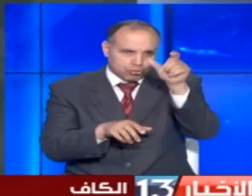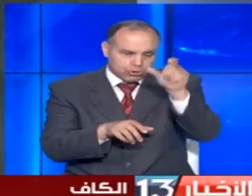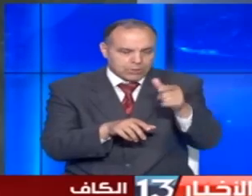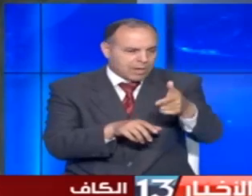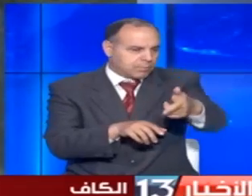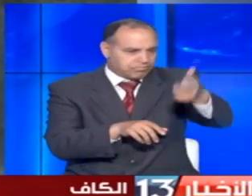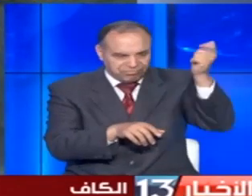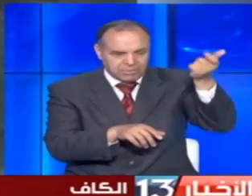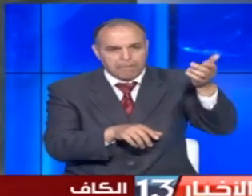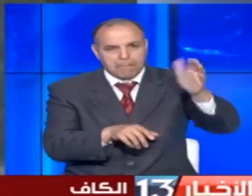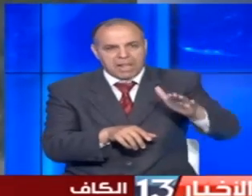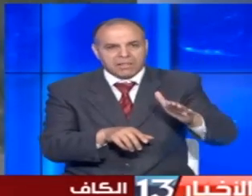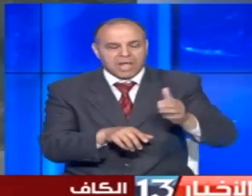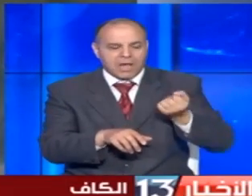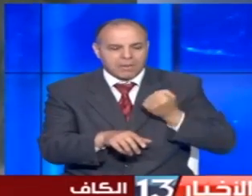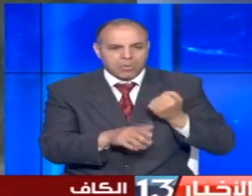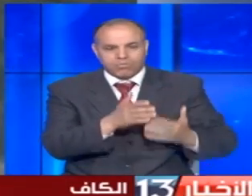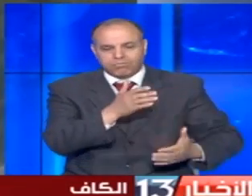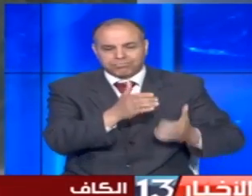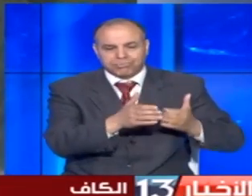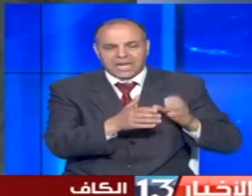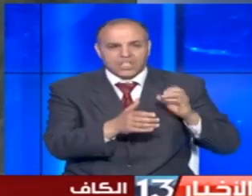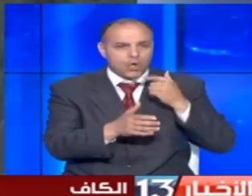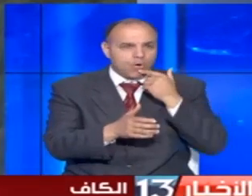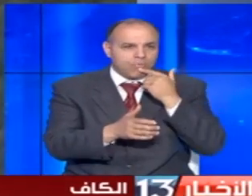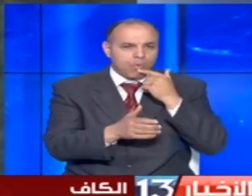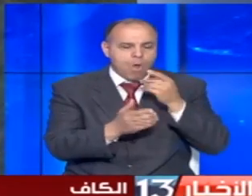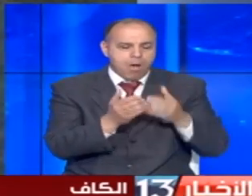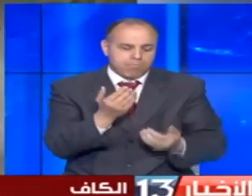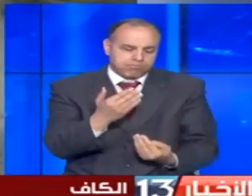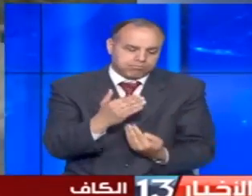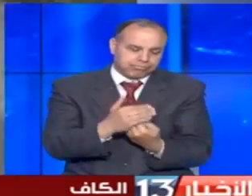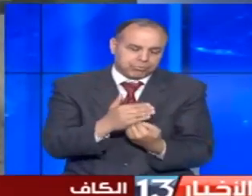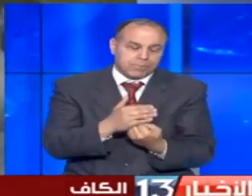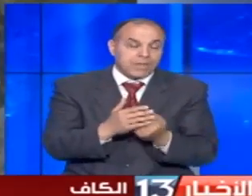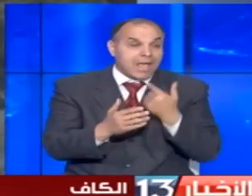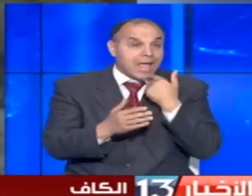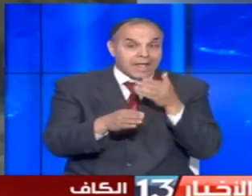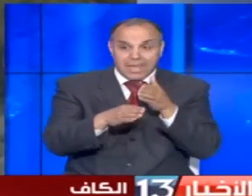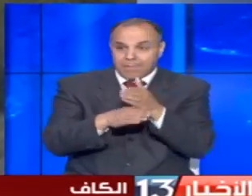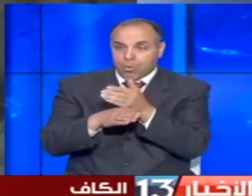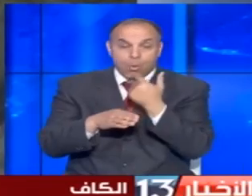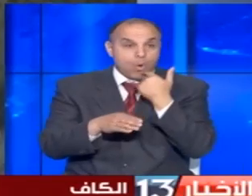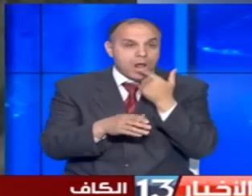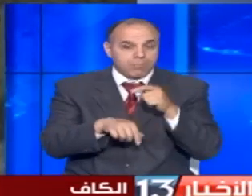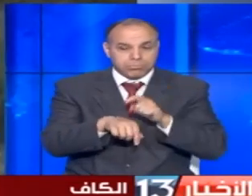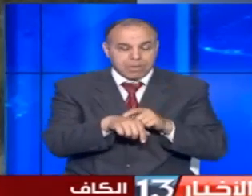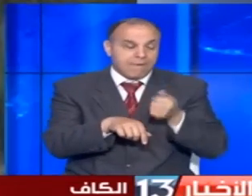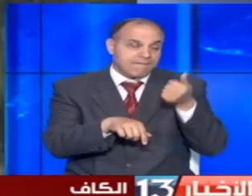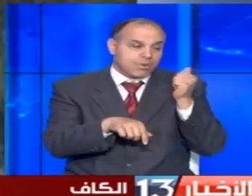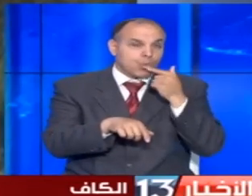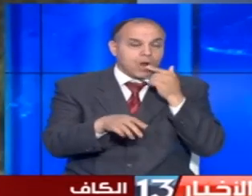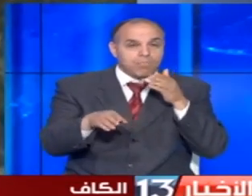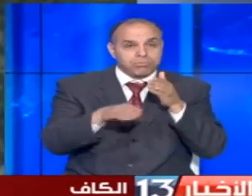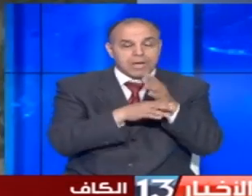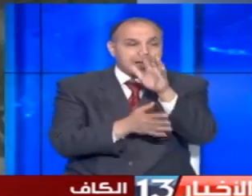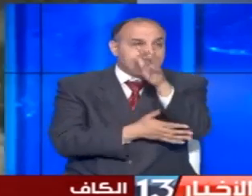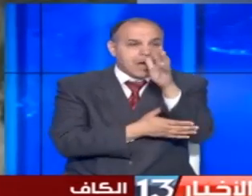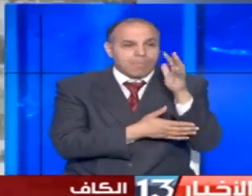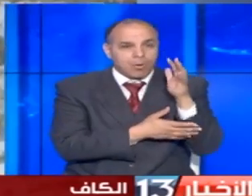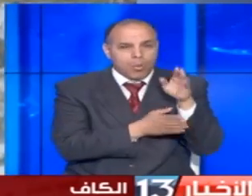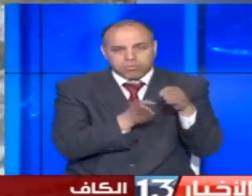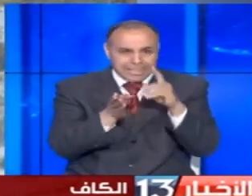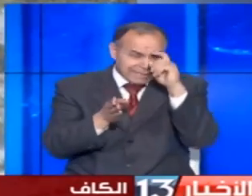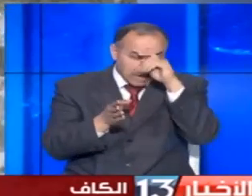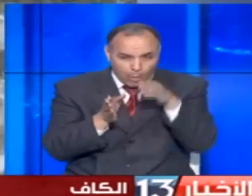عنصر ارهابي وحجز سلاح كلاشنكوف ومخزن للذخيره هذه العمليات كانت انطلقت مساء امس داخل الغابات والمسالك